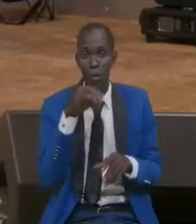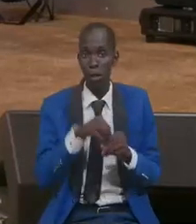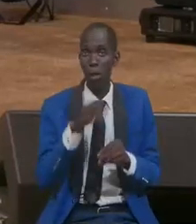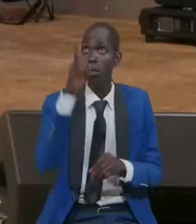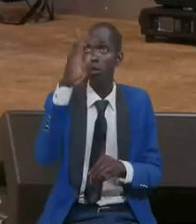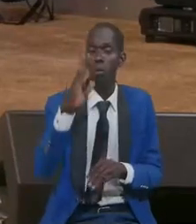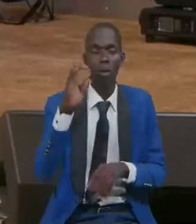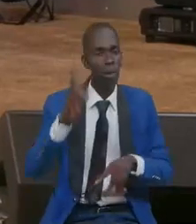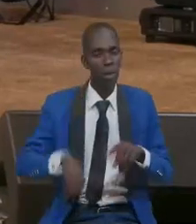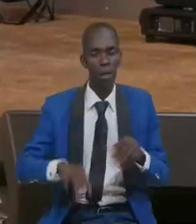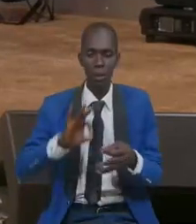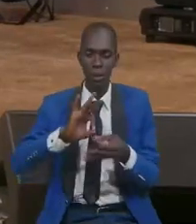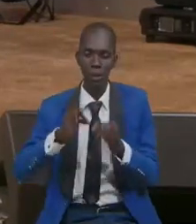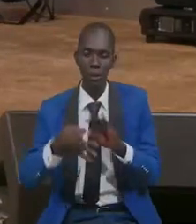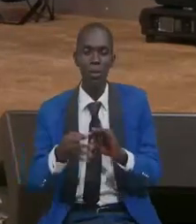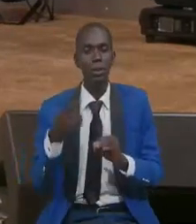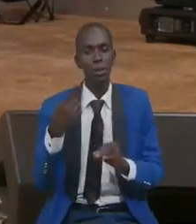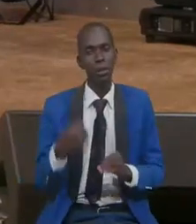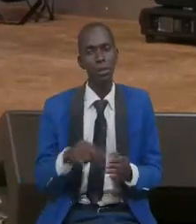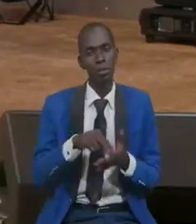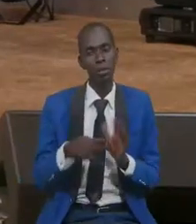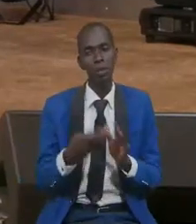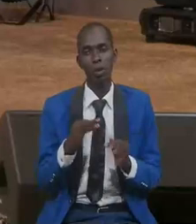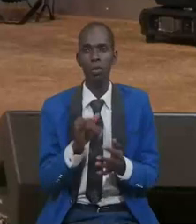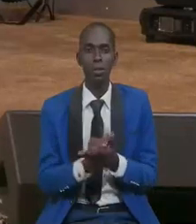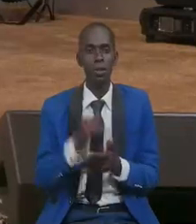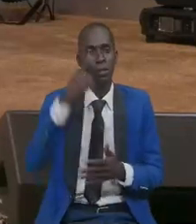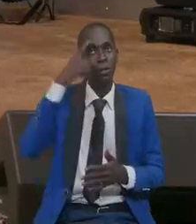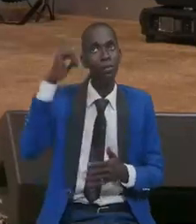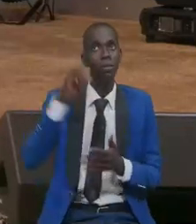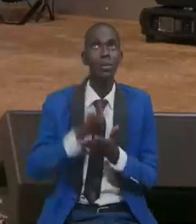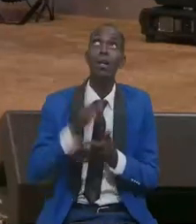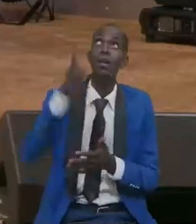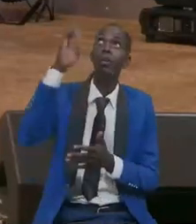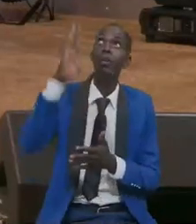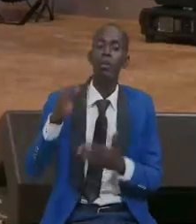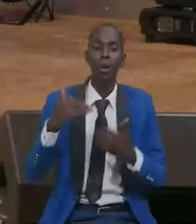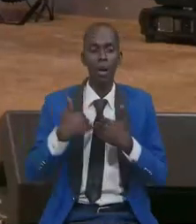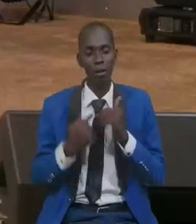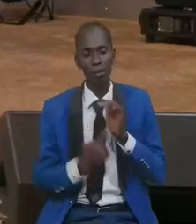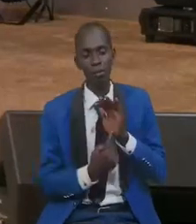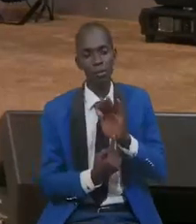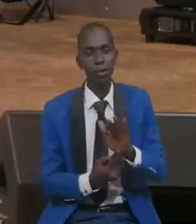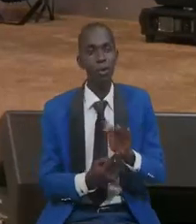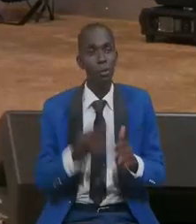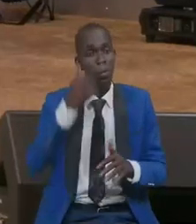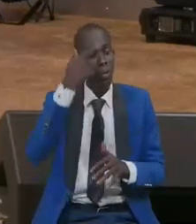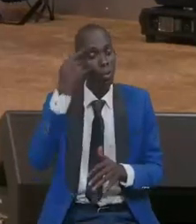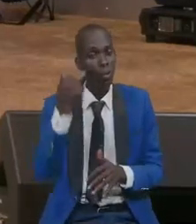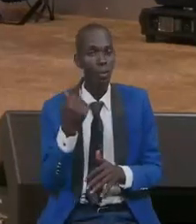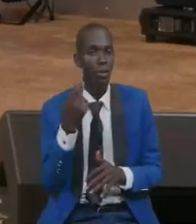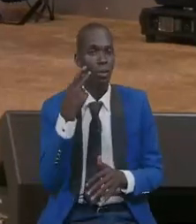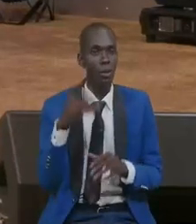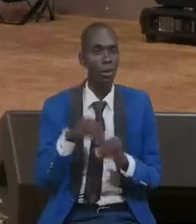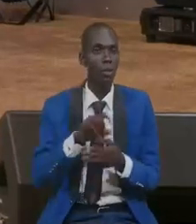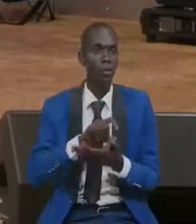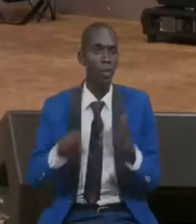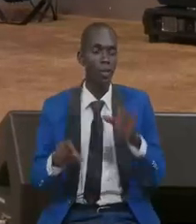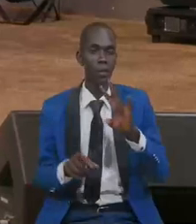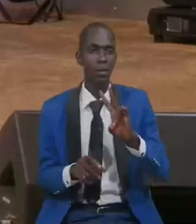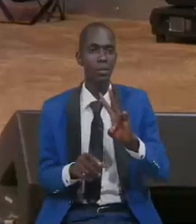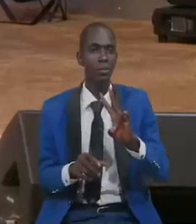Dieu. Ils ne pouvaient pas interpréter ce que le Dieu Tout-Puissant, le Dieu des cieux, avait envoyé comme rêve. Ils avaient échoué. Au verset 7, ils